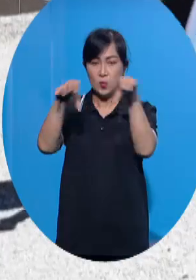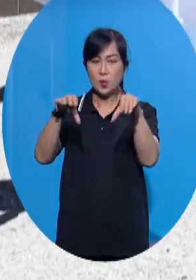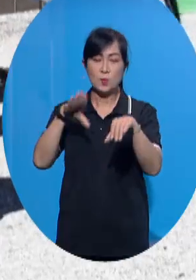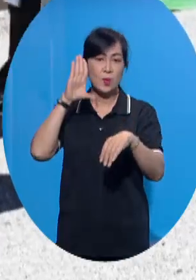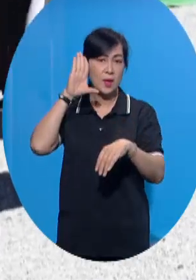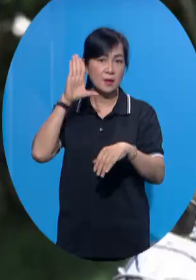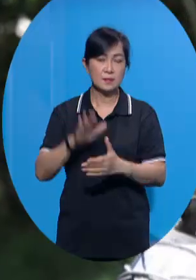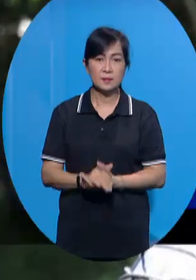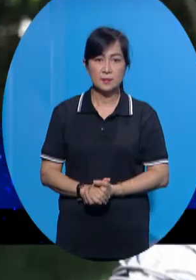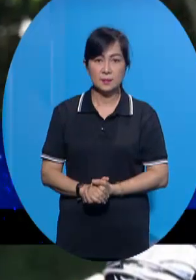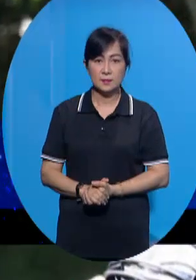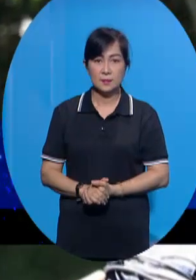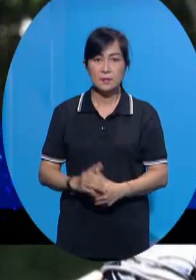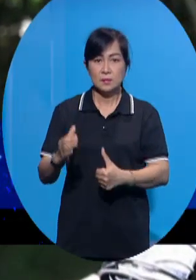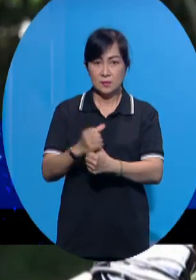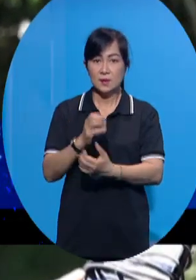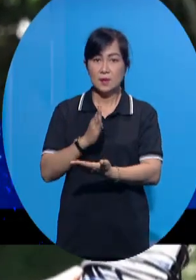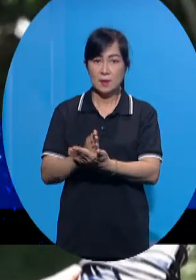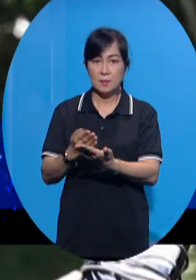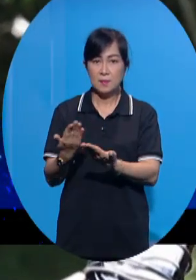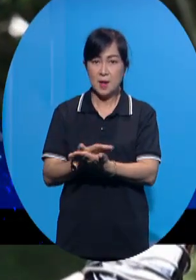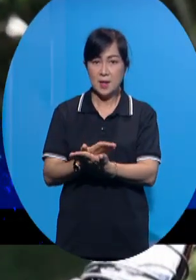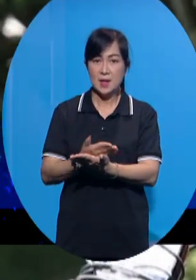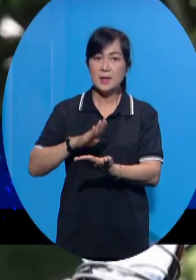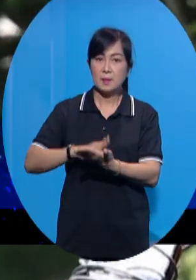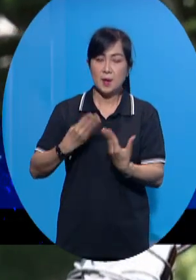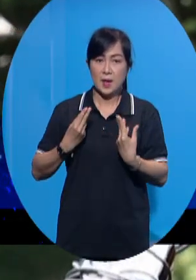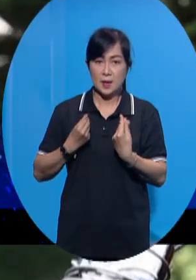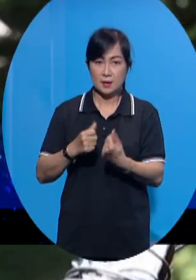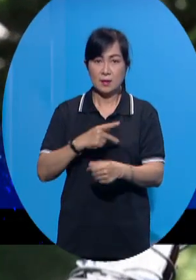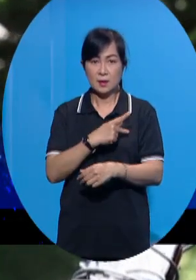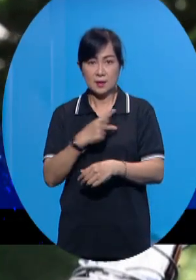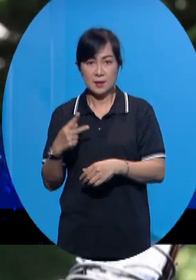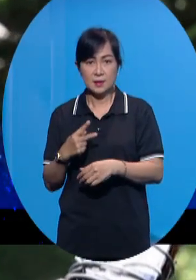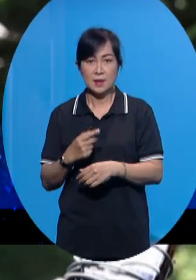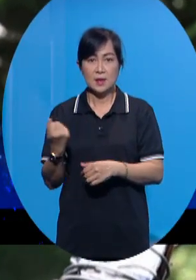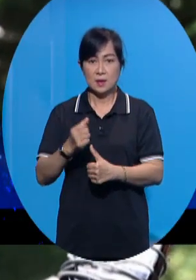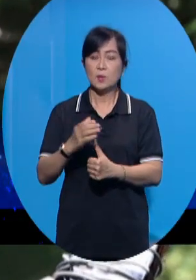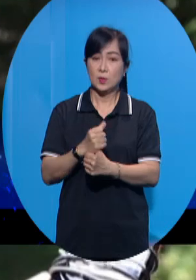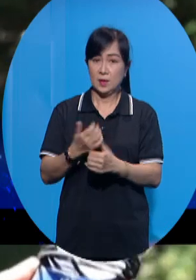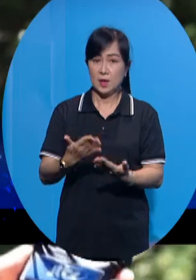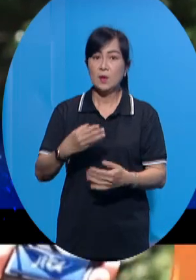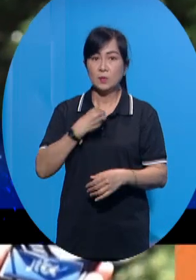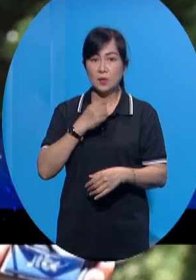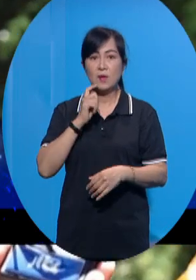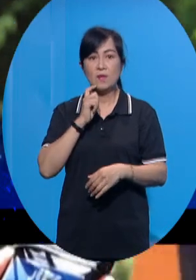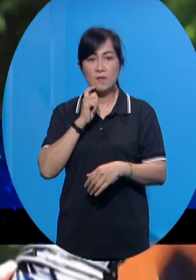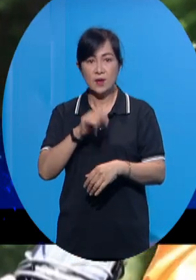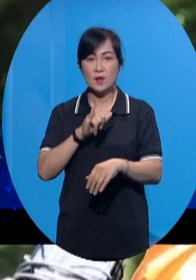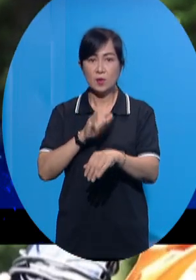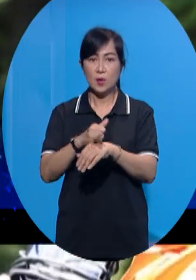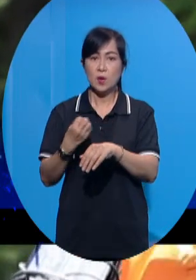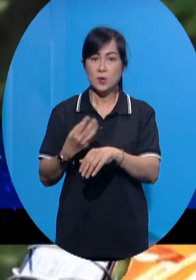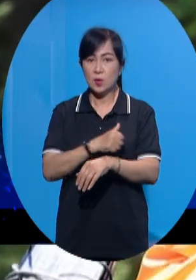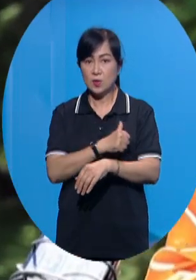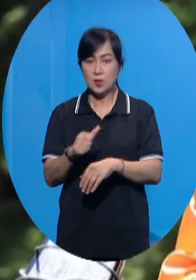hè. Mục đích của các biện pháp mới này là đảm bảo an toàn cho tất cả du khách. Để đạt được mục tiêu này, chúng tôi có thể phải yêu cầu